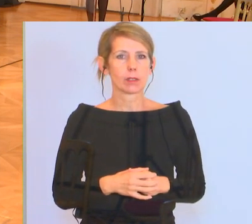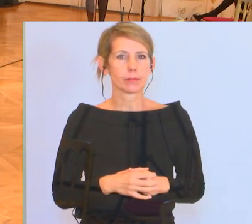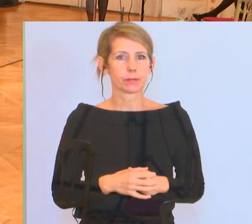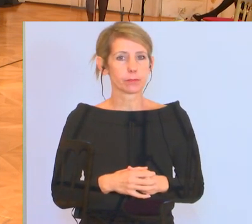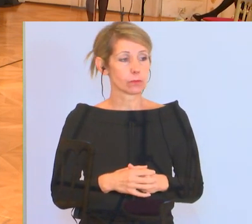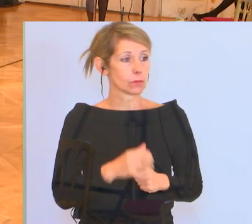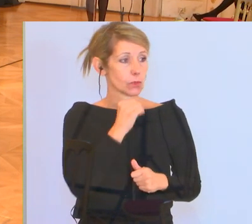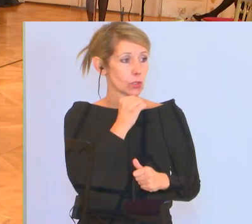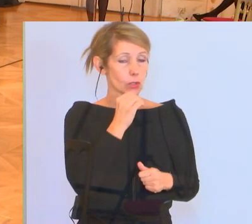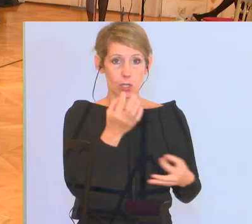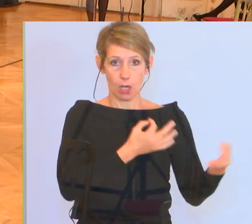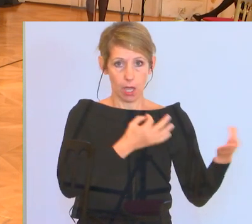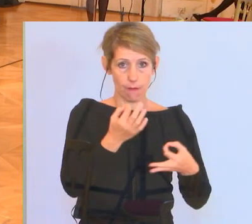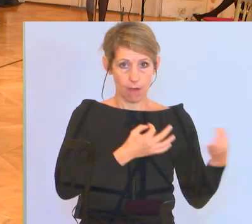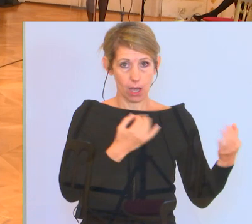Keine Fragen?